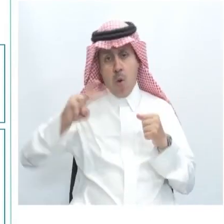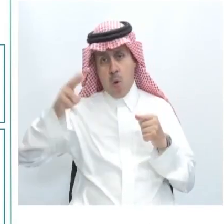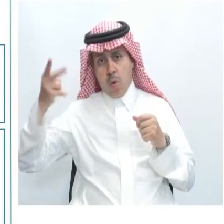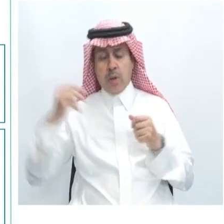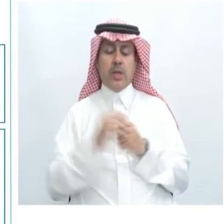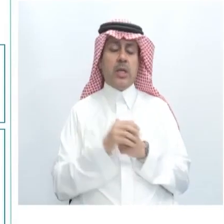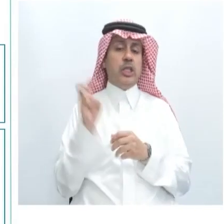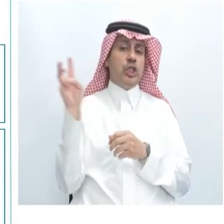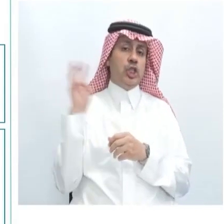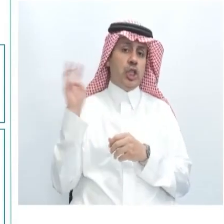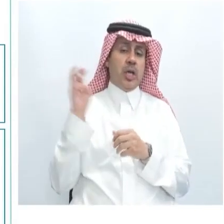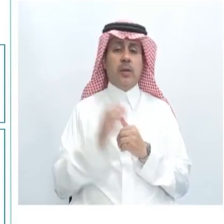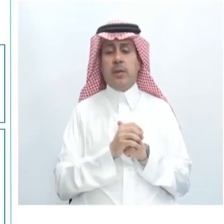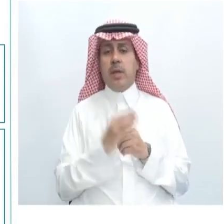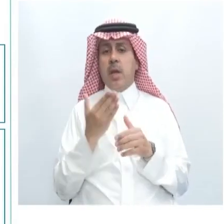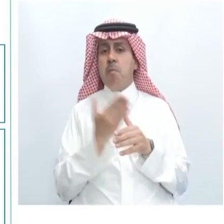في الشركات لماذا